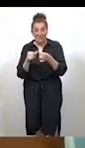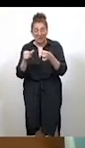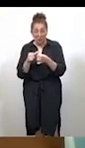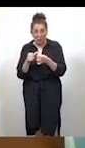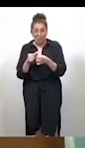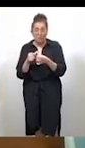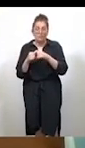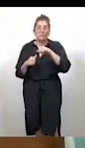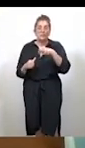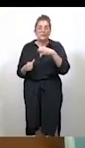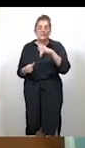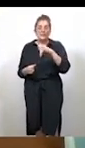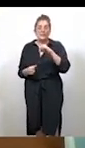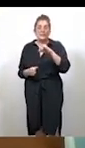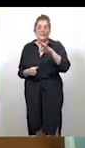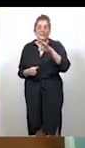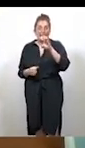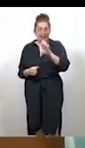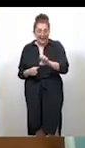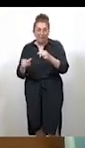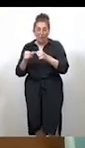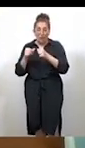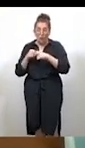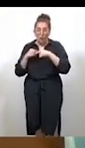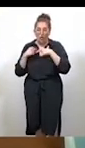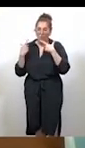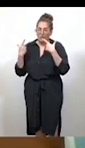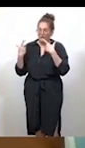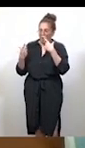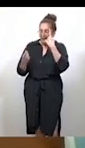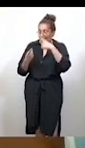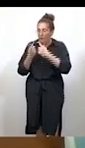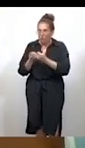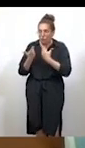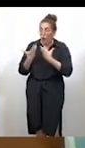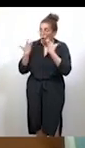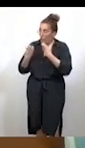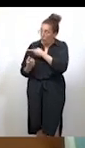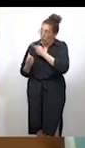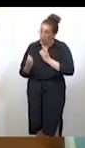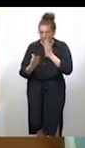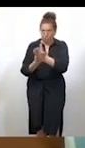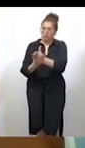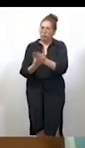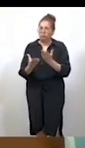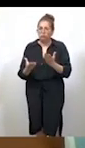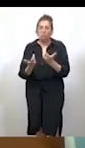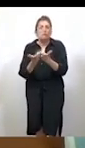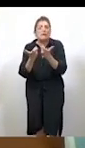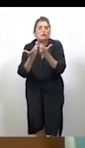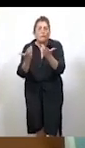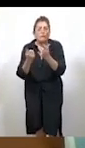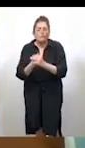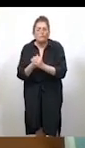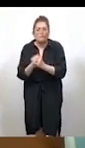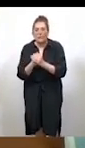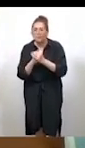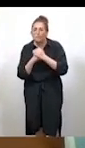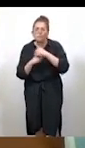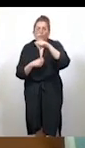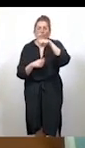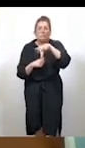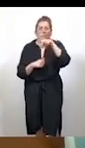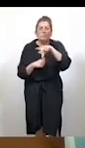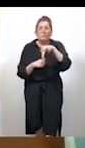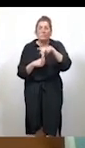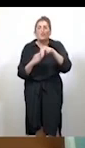InCité de renforcer ses actions sur un certain nombre de sujets. On leur a demandé d'intervenir beaucoup plus fortement sur la question de la lutte contre l'habitat